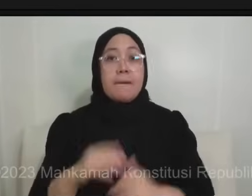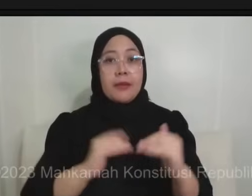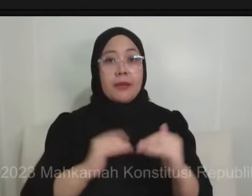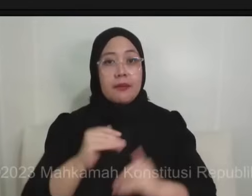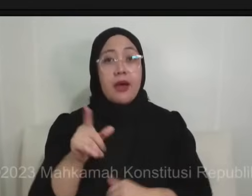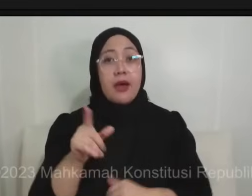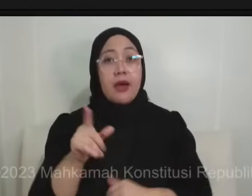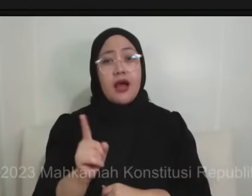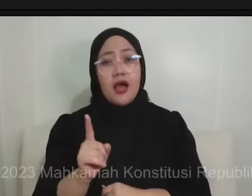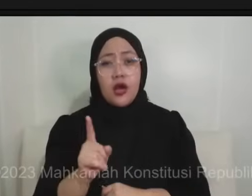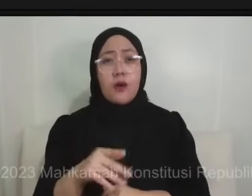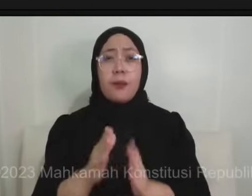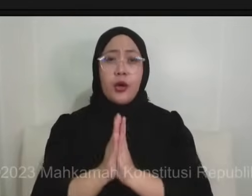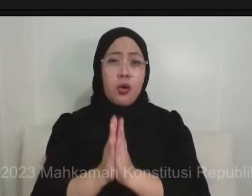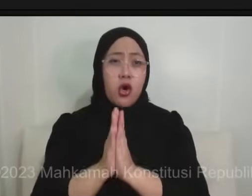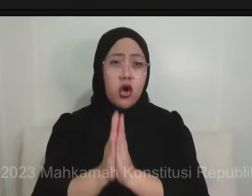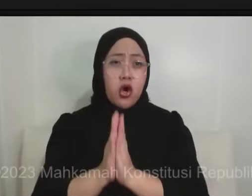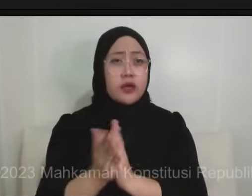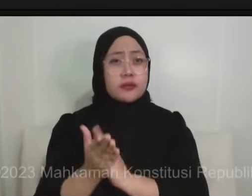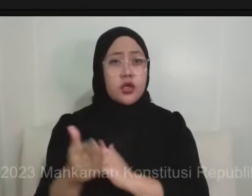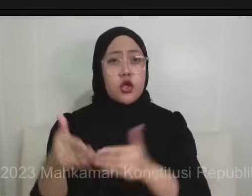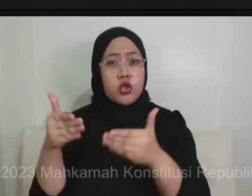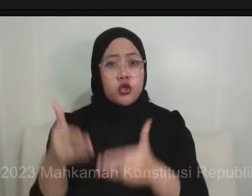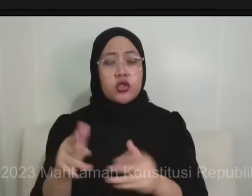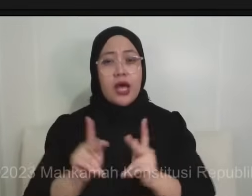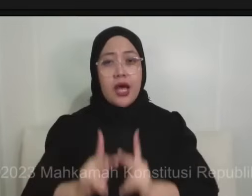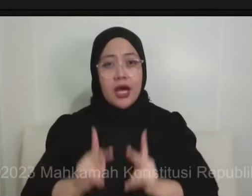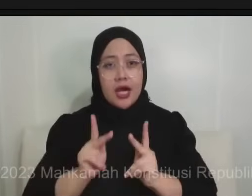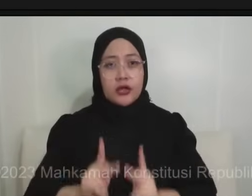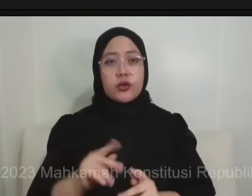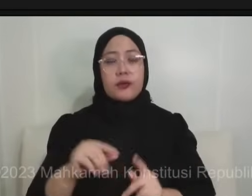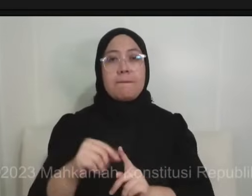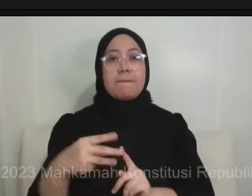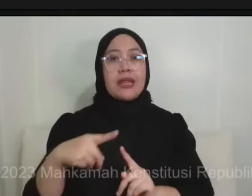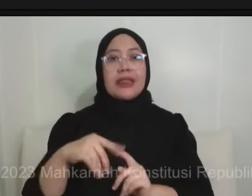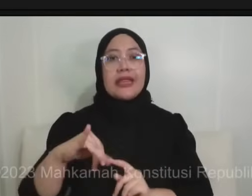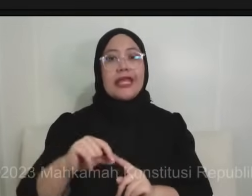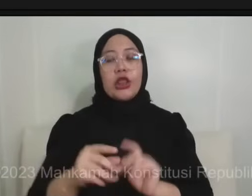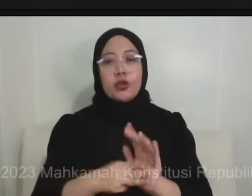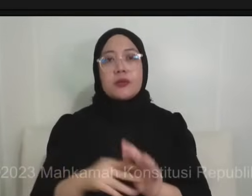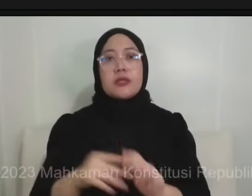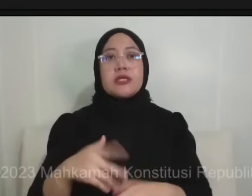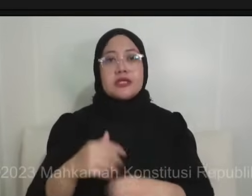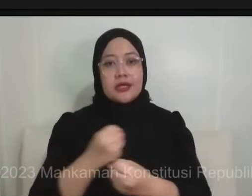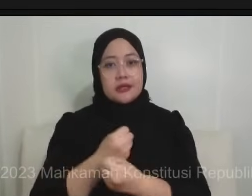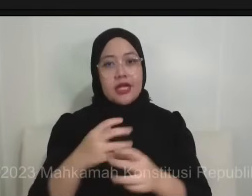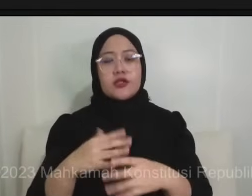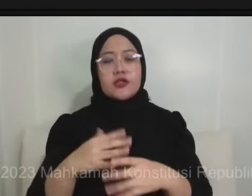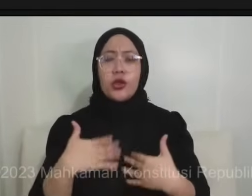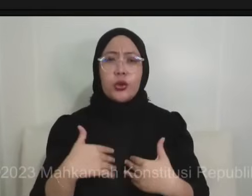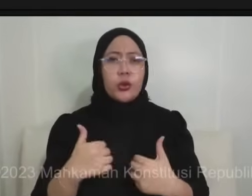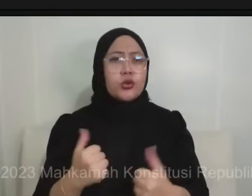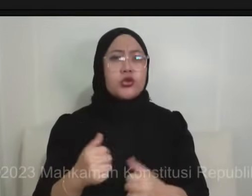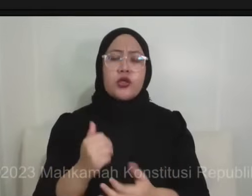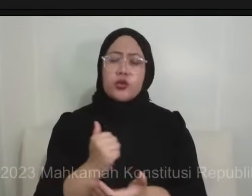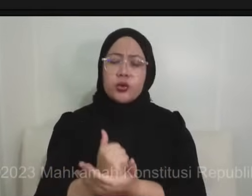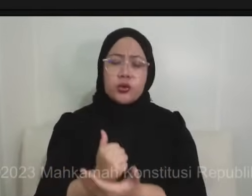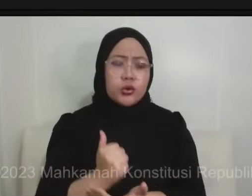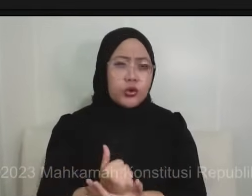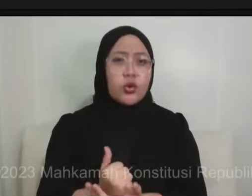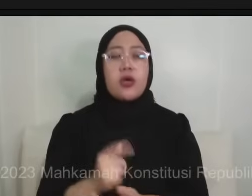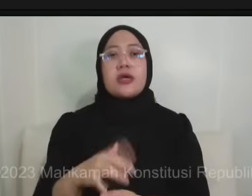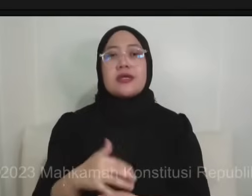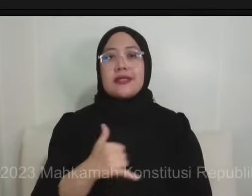permohonan pemohon khususnya karakter petitumnya disikapi secara jernih tulus dan sungguh-sungguh maka saya meyakini